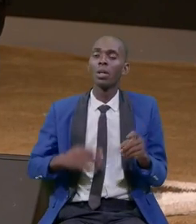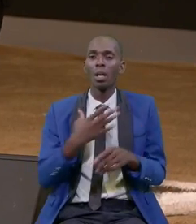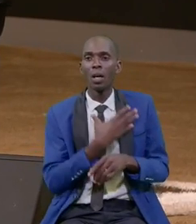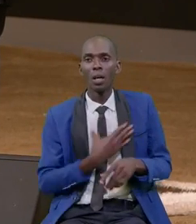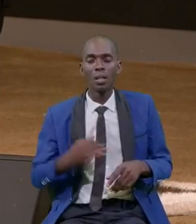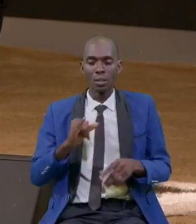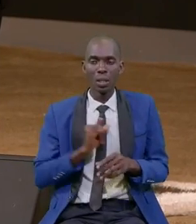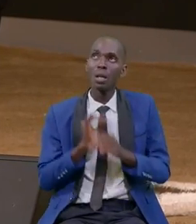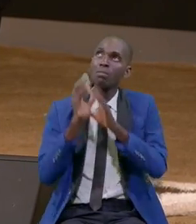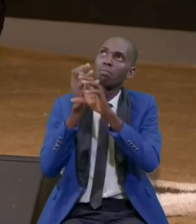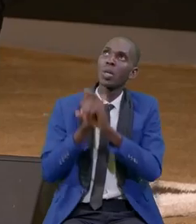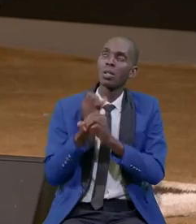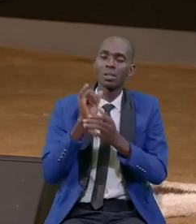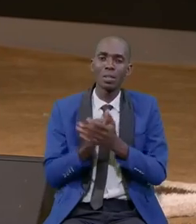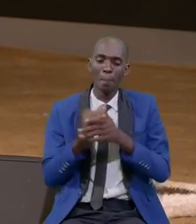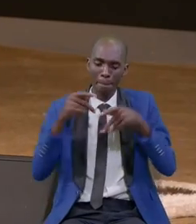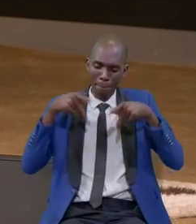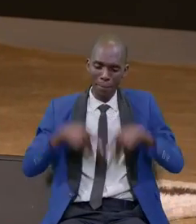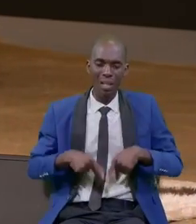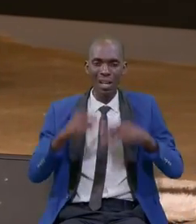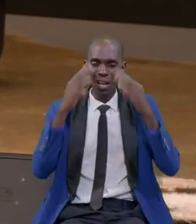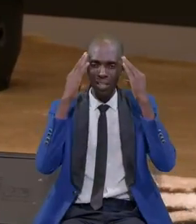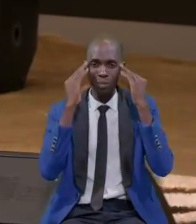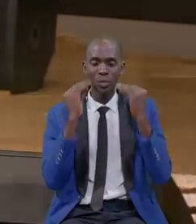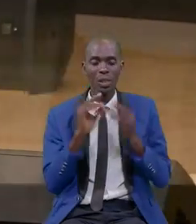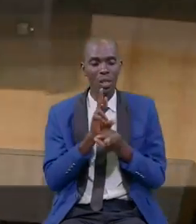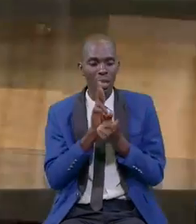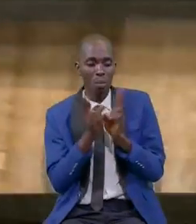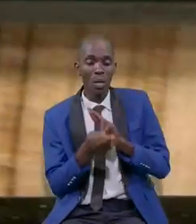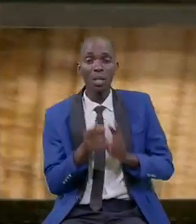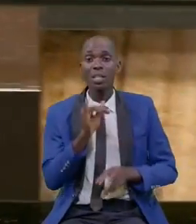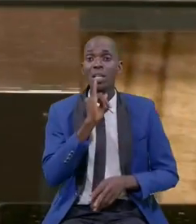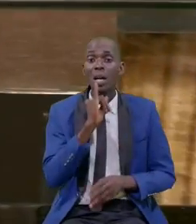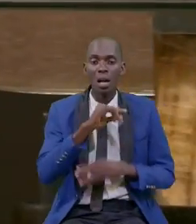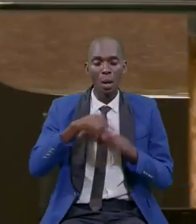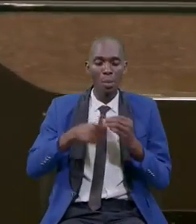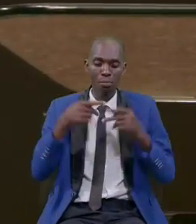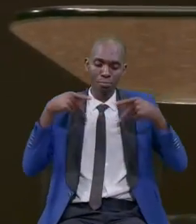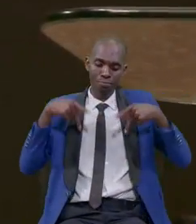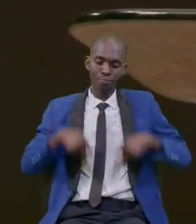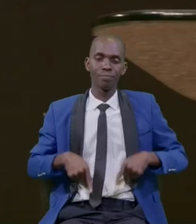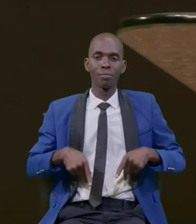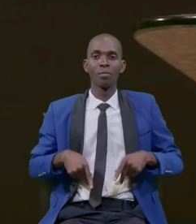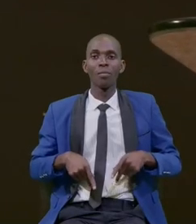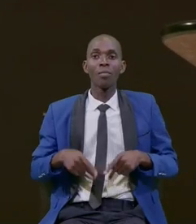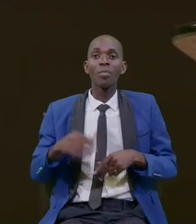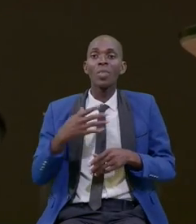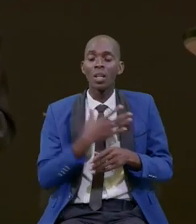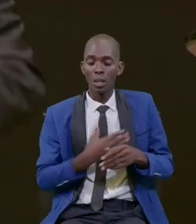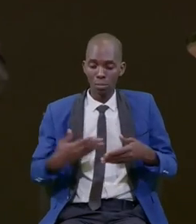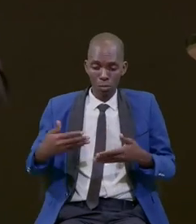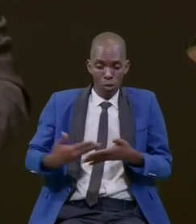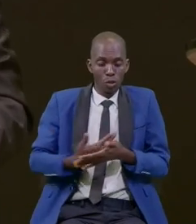me donner de me faire faire cette expérience personnelle. La repentance est personnelle, la régénération